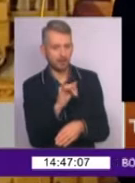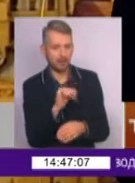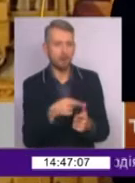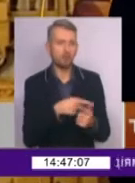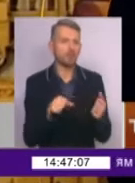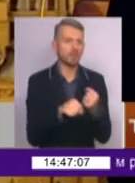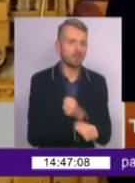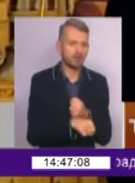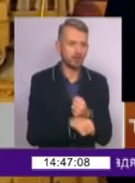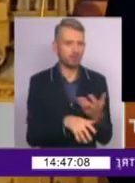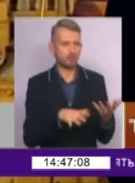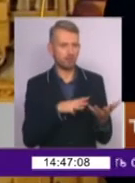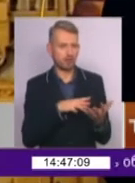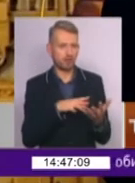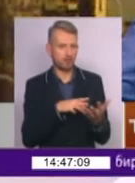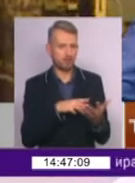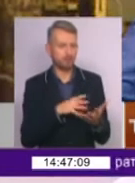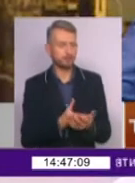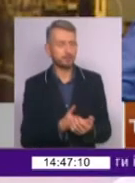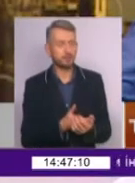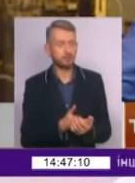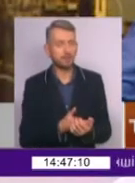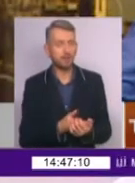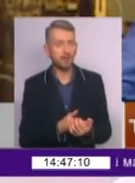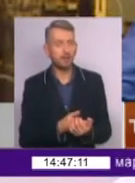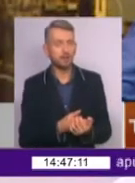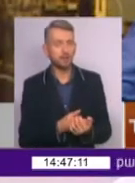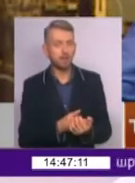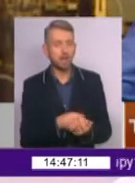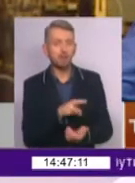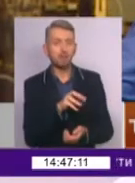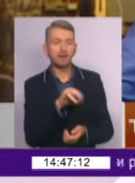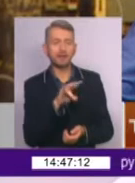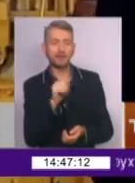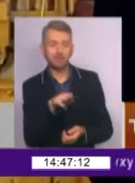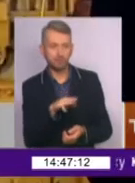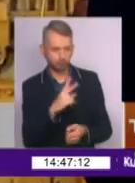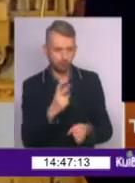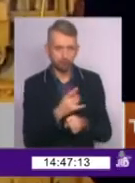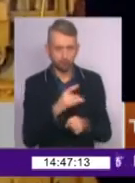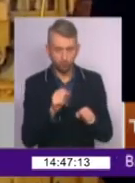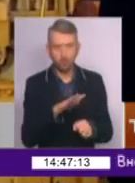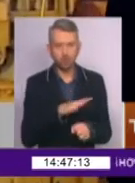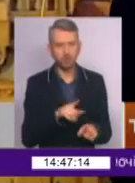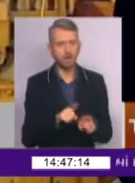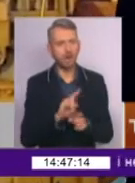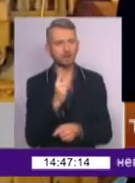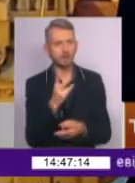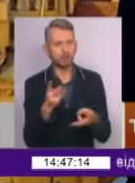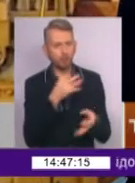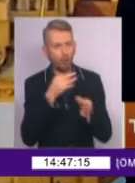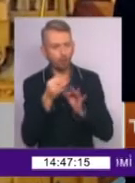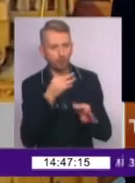травматична була пошкодження селезінки. Тобто, в принципі, менінгіти повторні можливі, але така дитина потребує